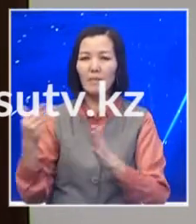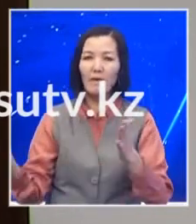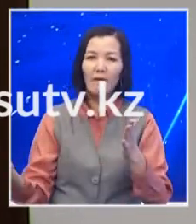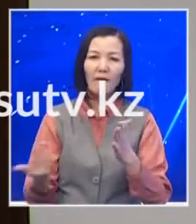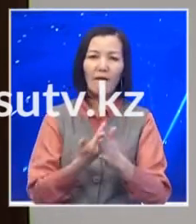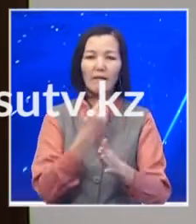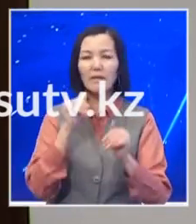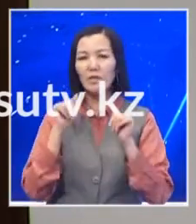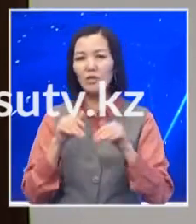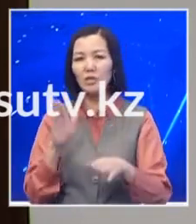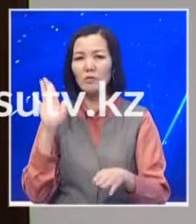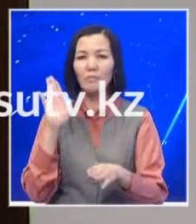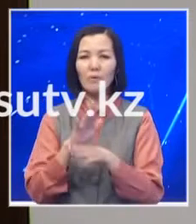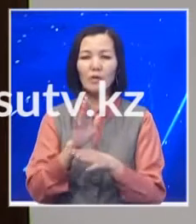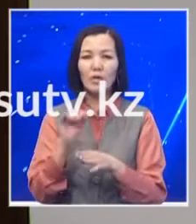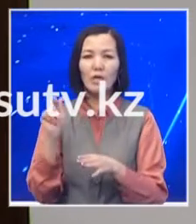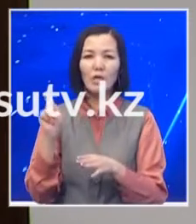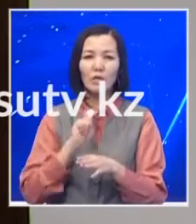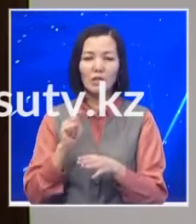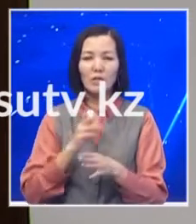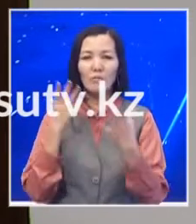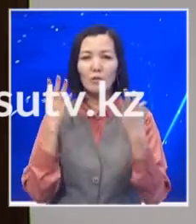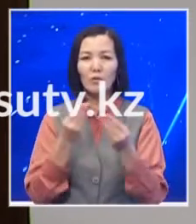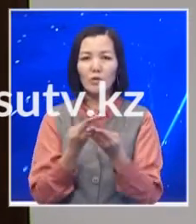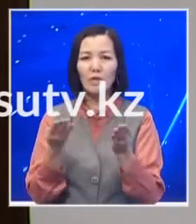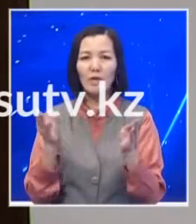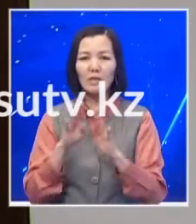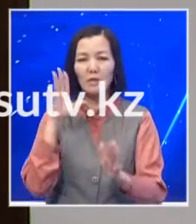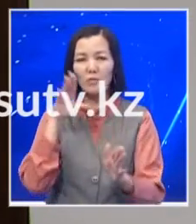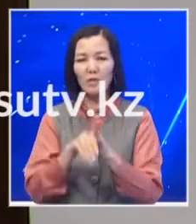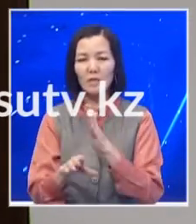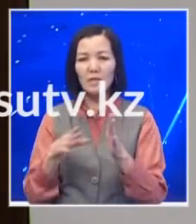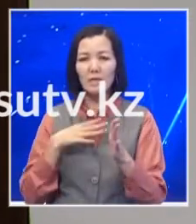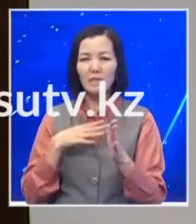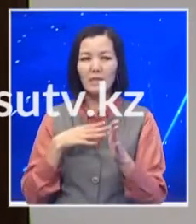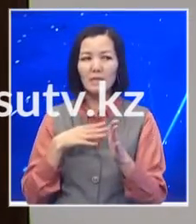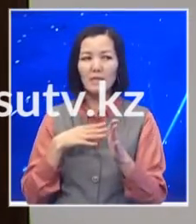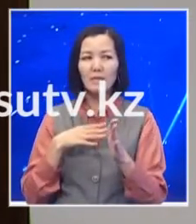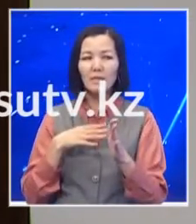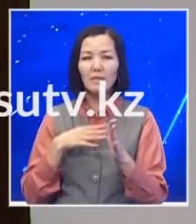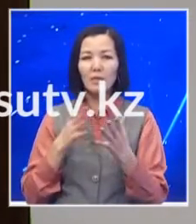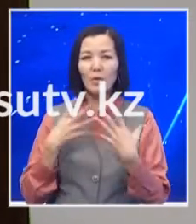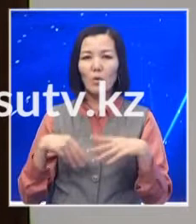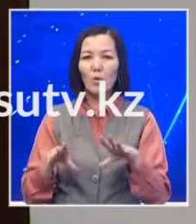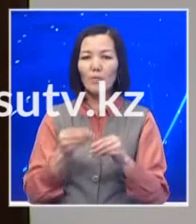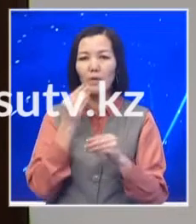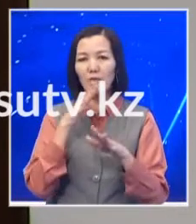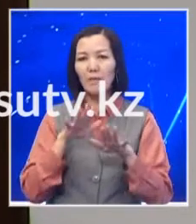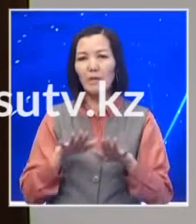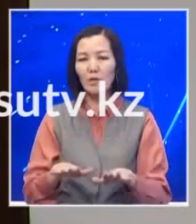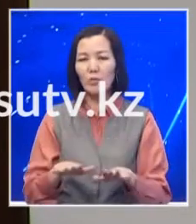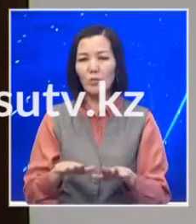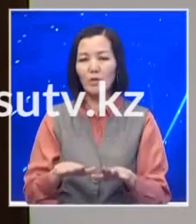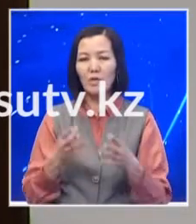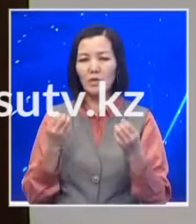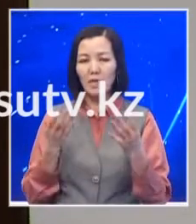бізде жексенбі күндердегі локдаундар енгізілген. Ол жерде қоғамдық тамақтану жерлері